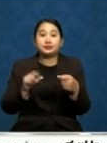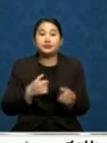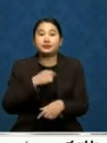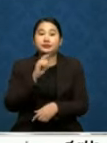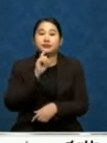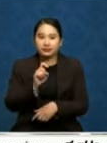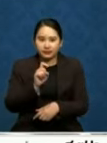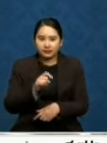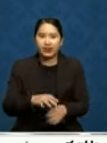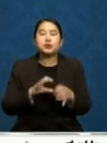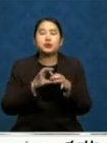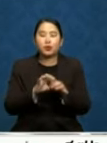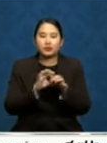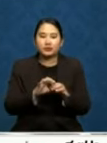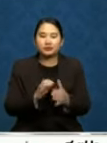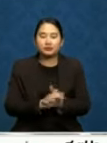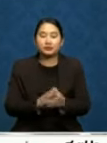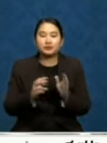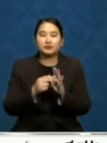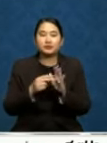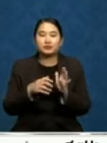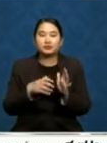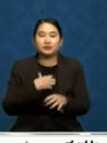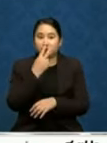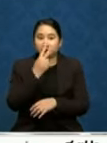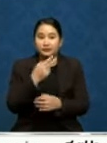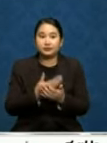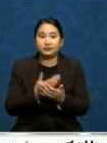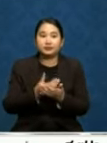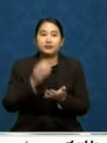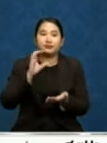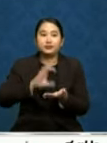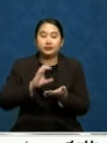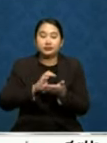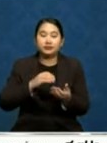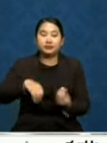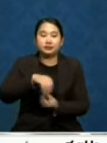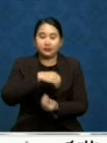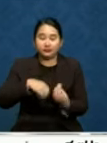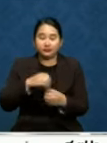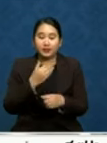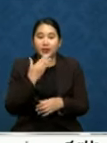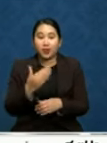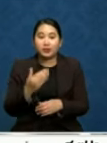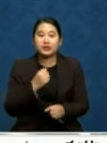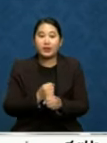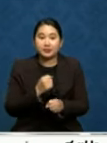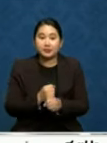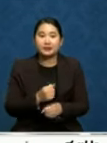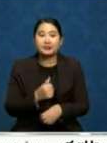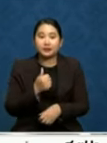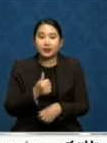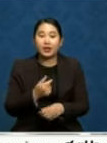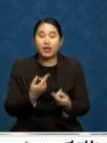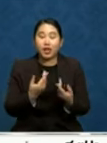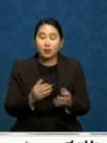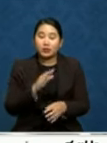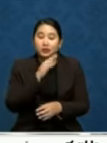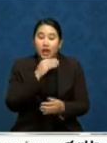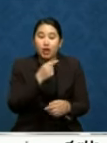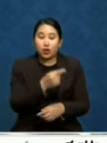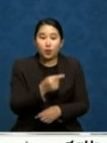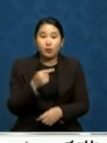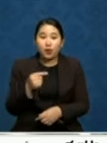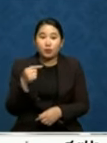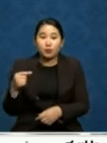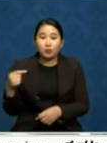ามท่านด้วยความเป็นห่วงครับว่าอยากจะเห็นกองทุนตรงนี้เนี่ยมันอยู่ได้อย่างยั่งยืนในกรณีที่มันติดลบติดต่อกัน